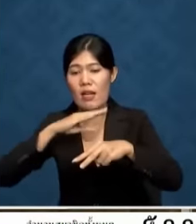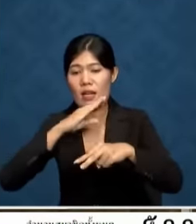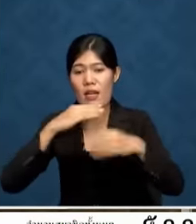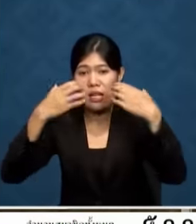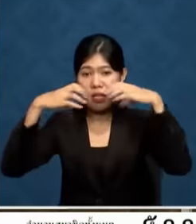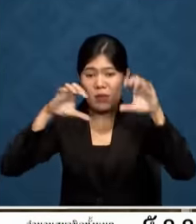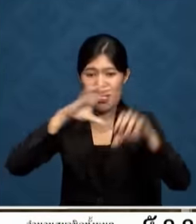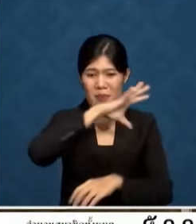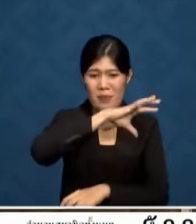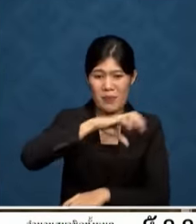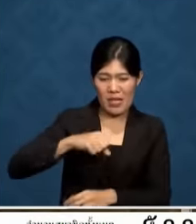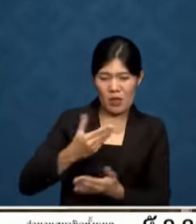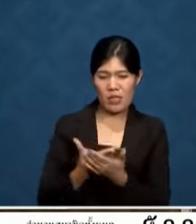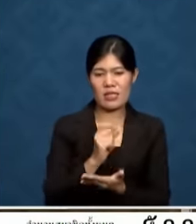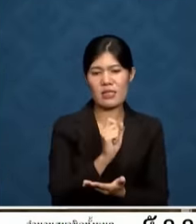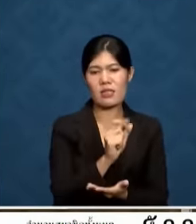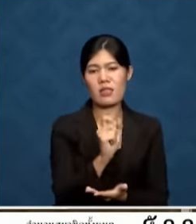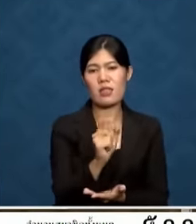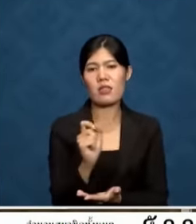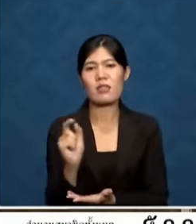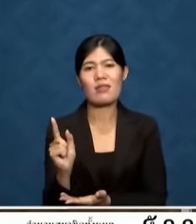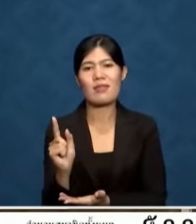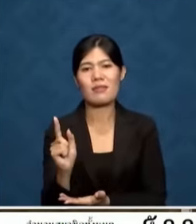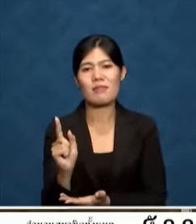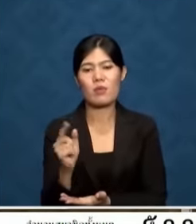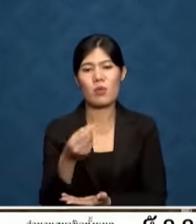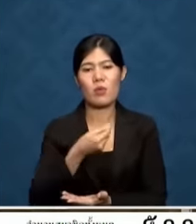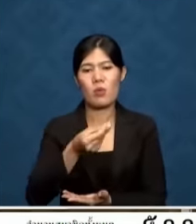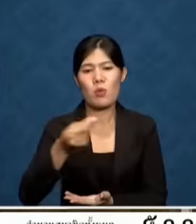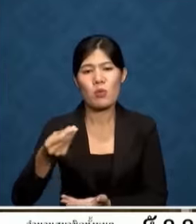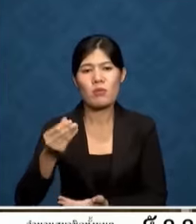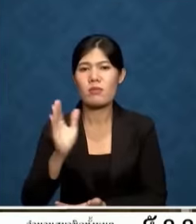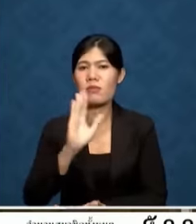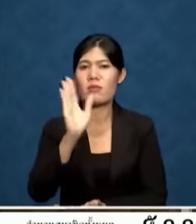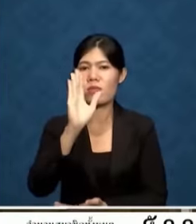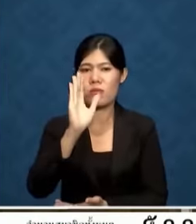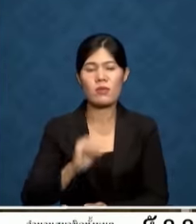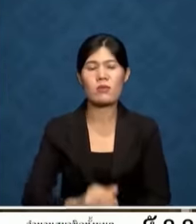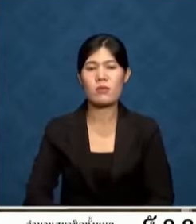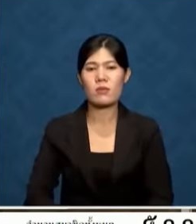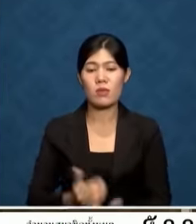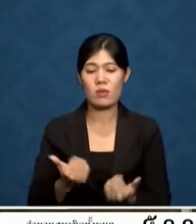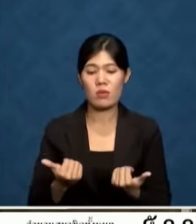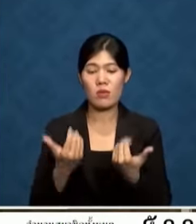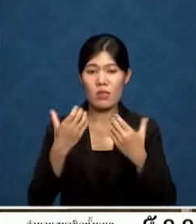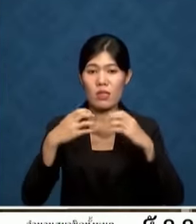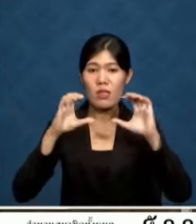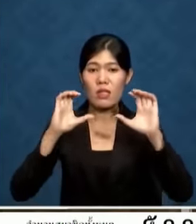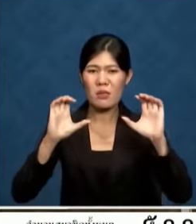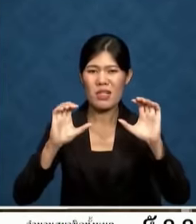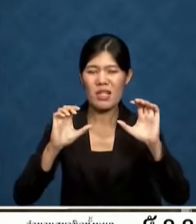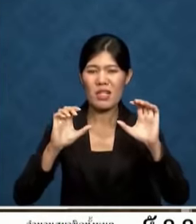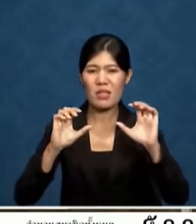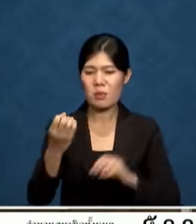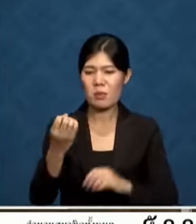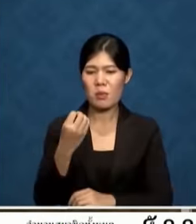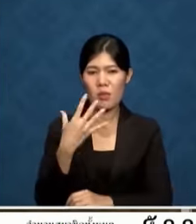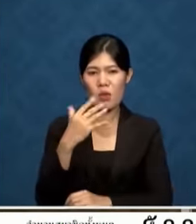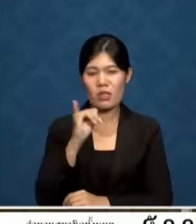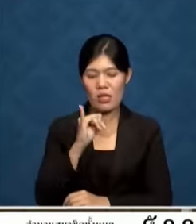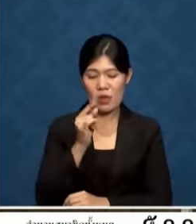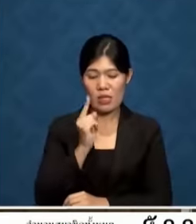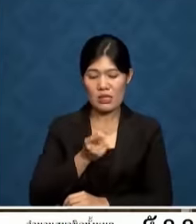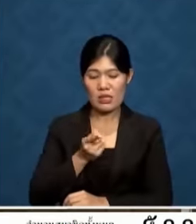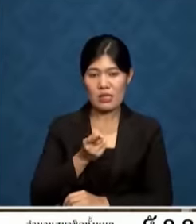เฮลิคอปเตอร์นี่มันทำไม่ได้จนวันนี้รัฐบาลยังไม่ได้พิสูจน์ความจริงข้อนี้เลย